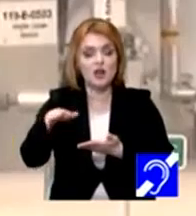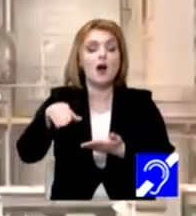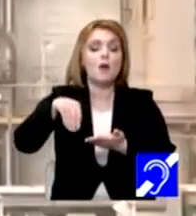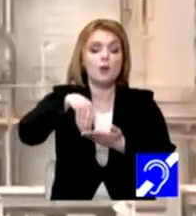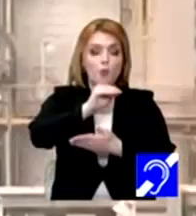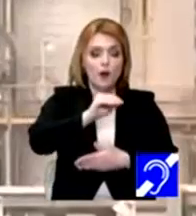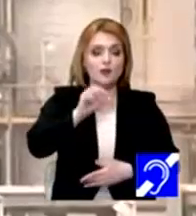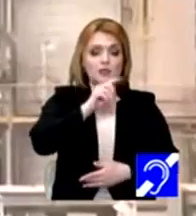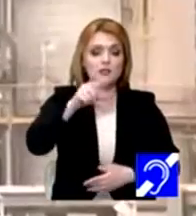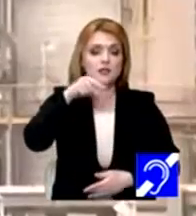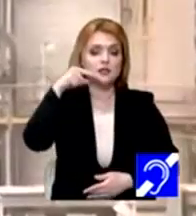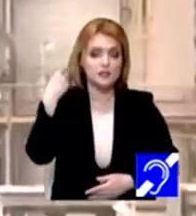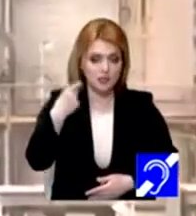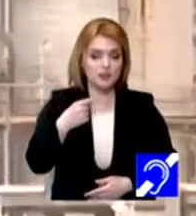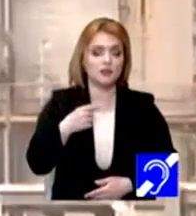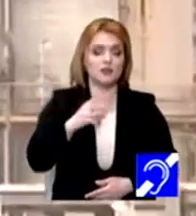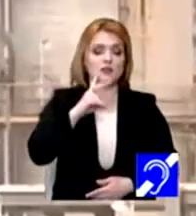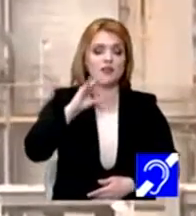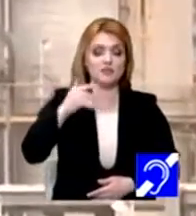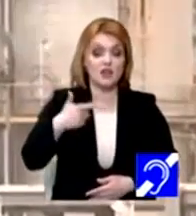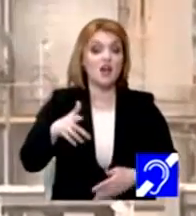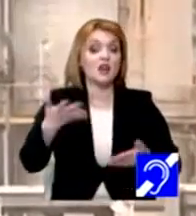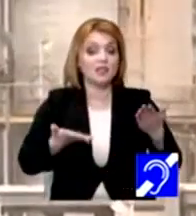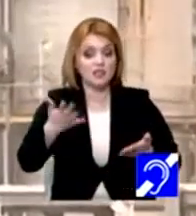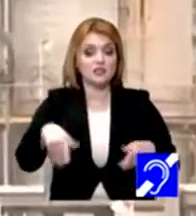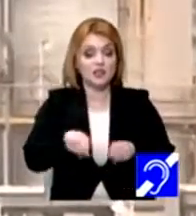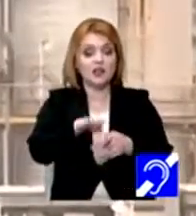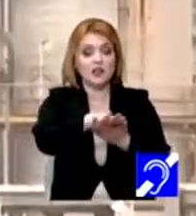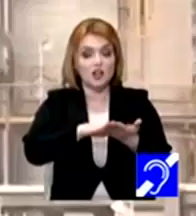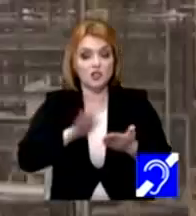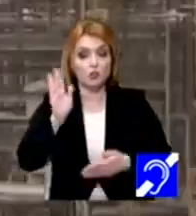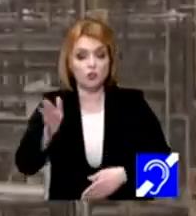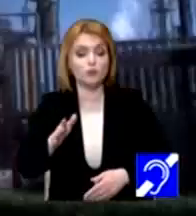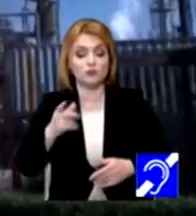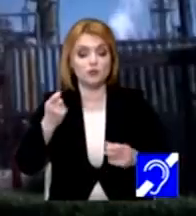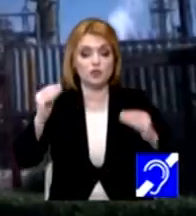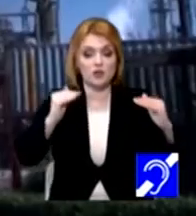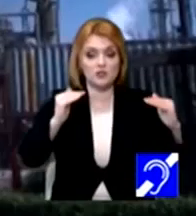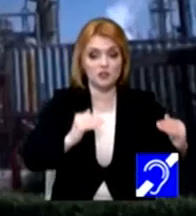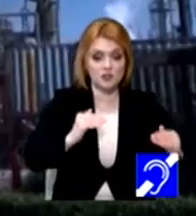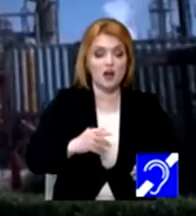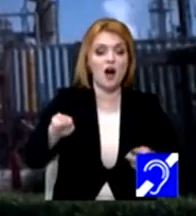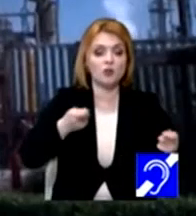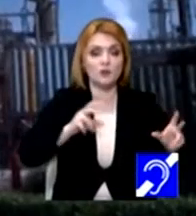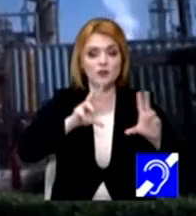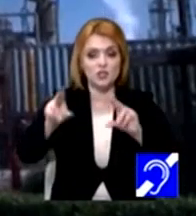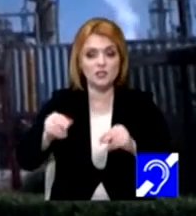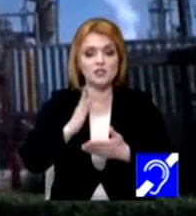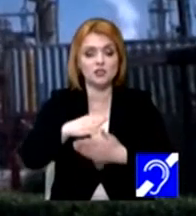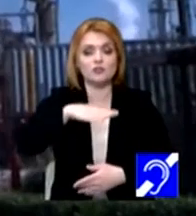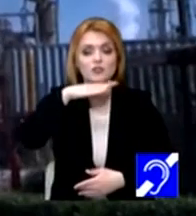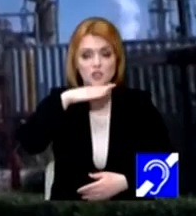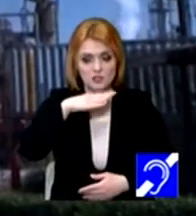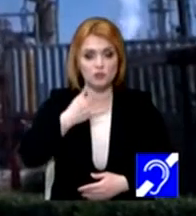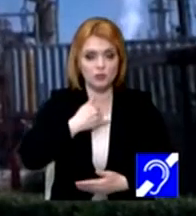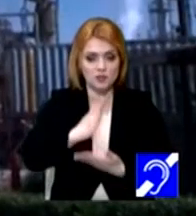din Rusia. În caz că tendința se va menține, urmează și scăderea prețului la pompă. Autoritățile dau asigurări că sunt suficiente